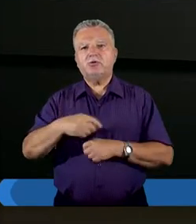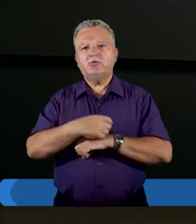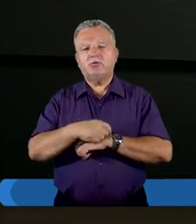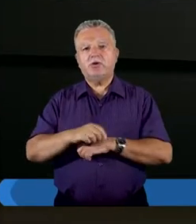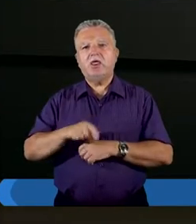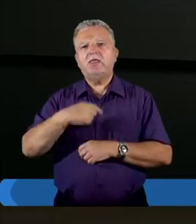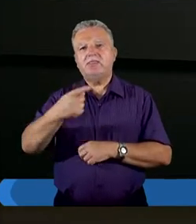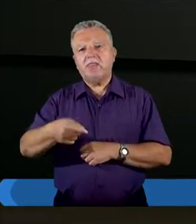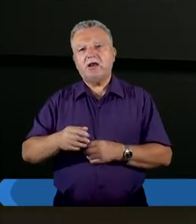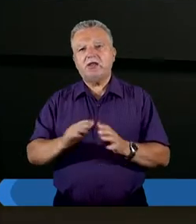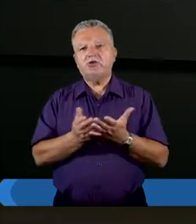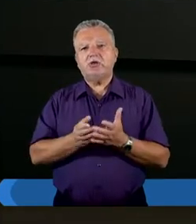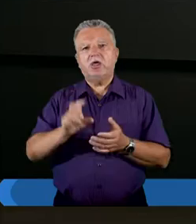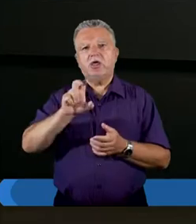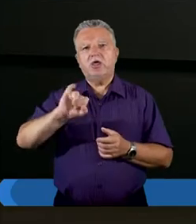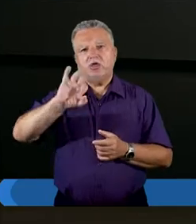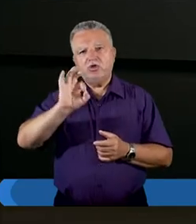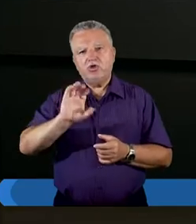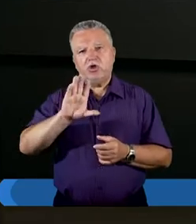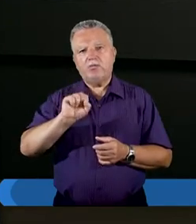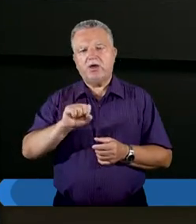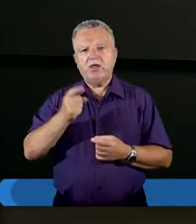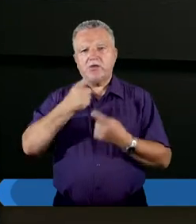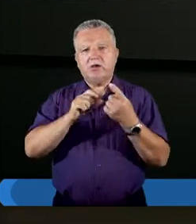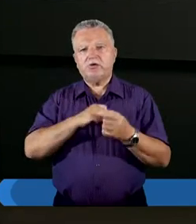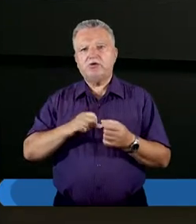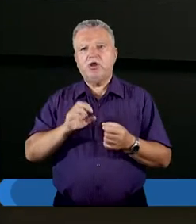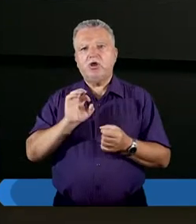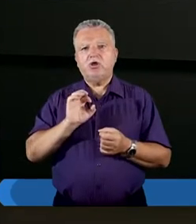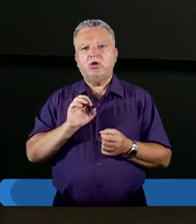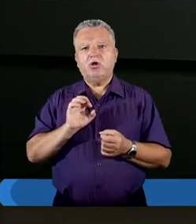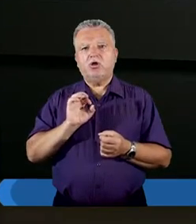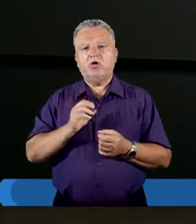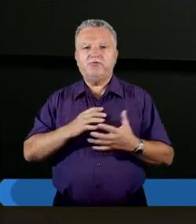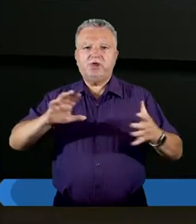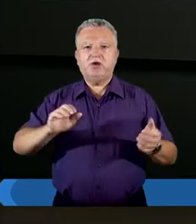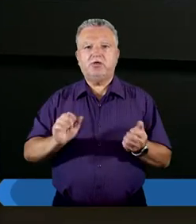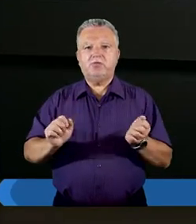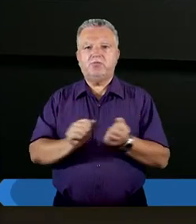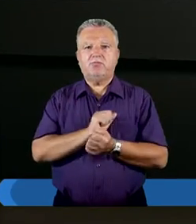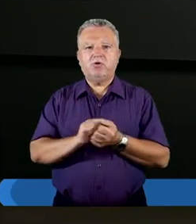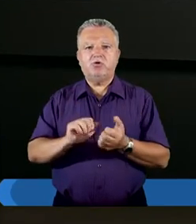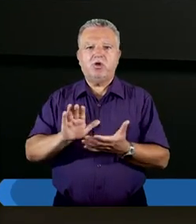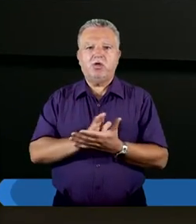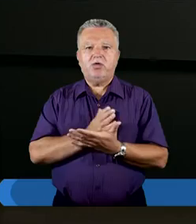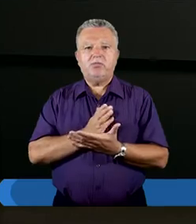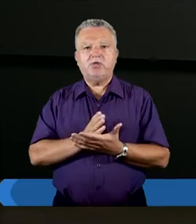rozważali dalej Księgę Hioba, zastanawiając się nad tematem wielkiego boju, który tam jest właśnie opisany. Wielki bój